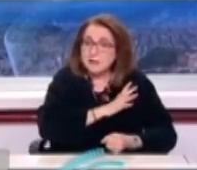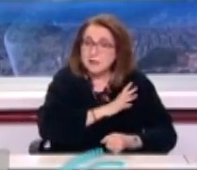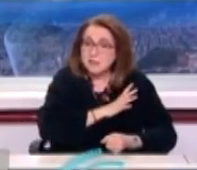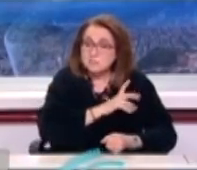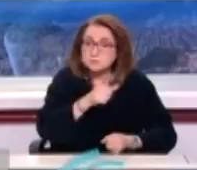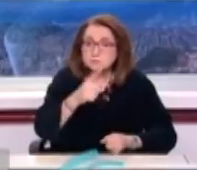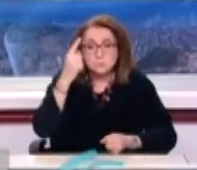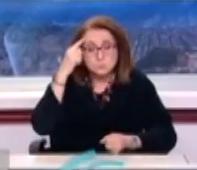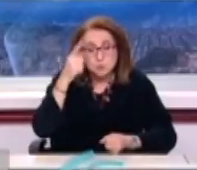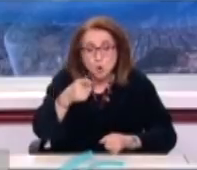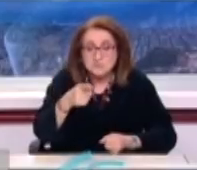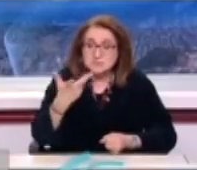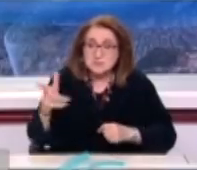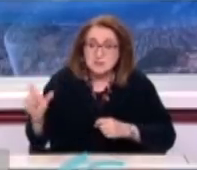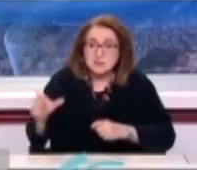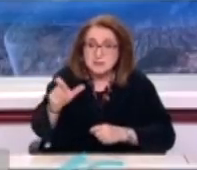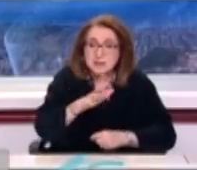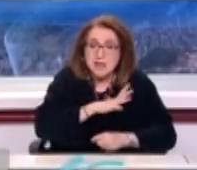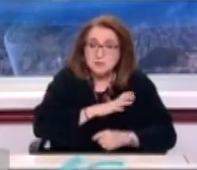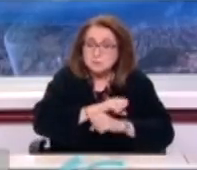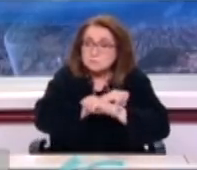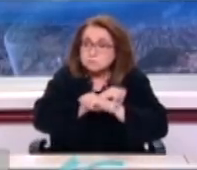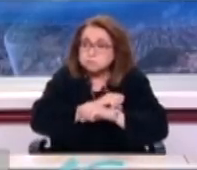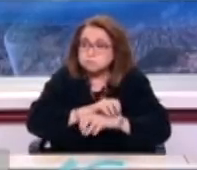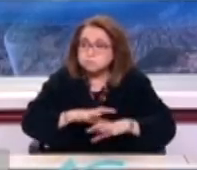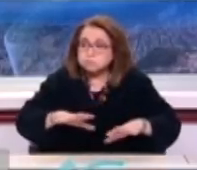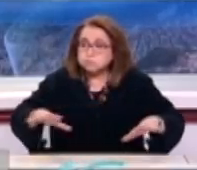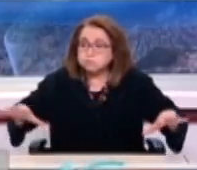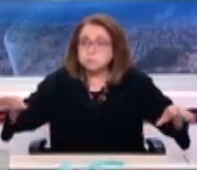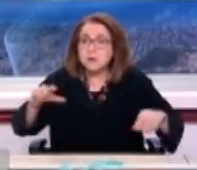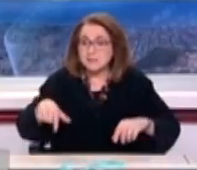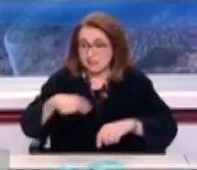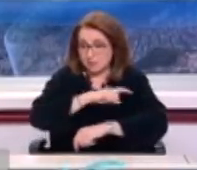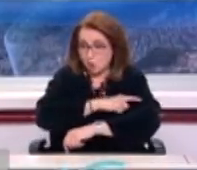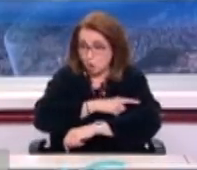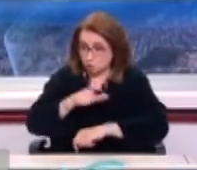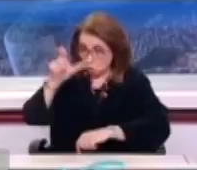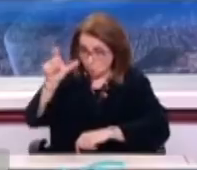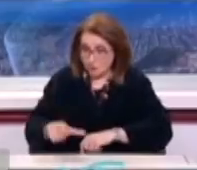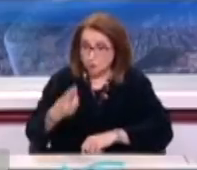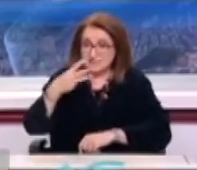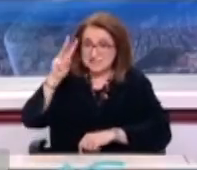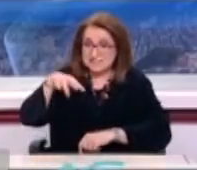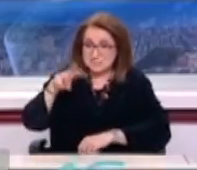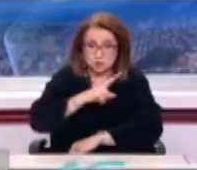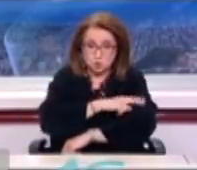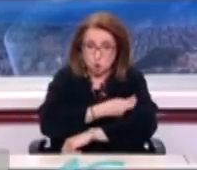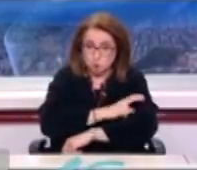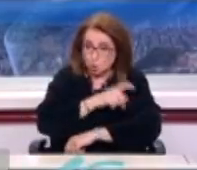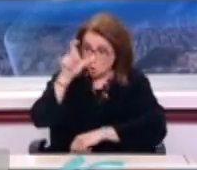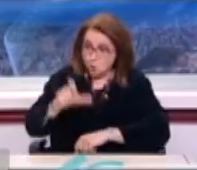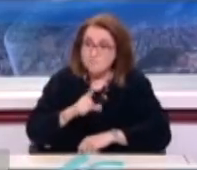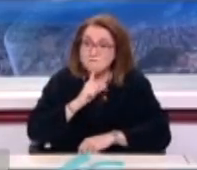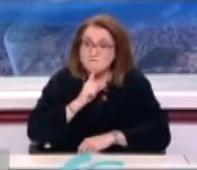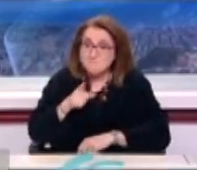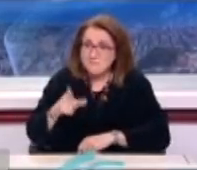τη γνώμη σας και αν σας προβληματίζει αυτό, τον ιό μετά την παραμονή του συγκεκριμένου ανθρώπου στο νοσοκομείο για τρεις μέρες? Δεν φαίνεται να ισχύει αυτό με